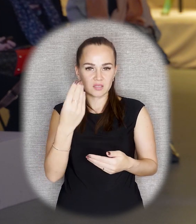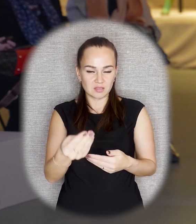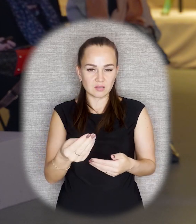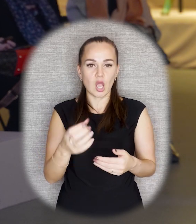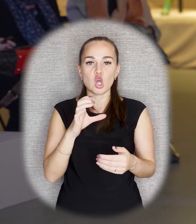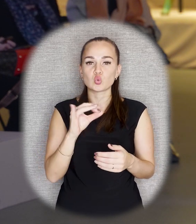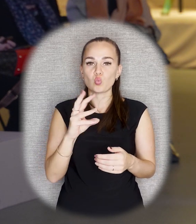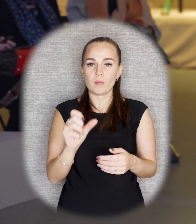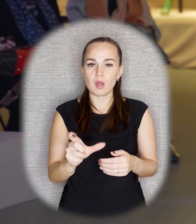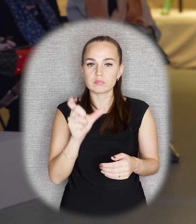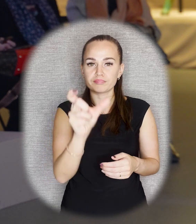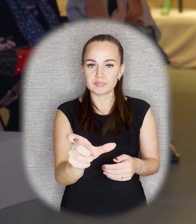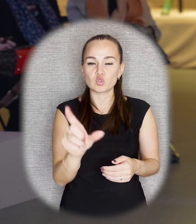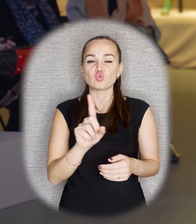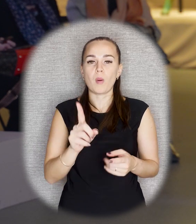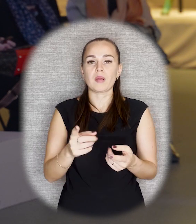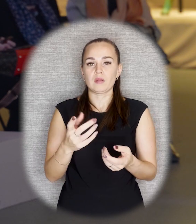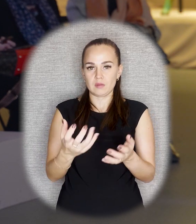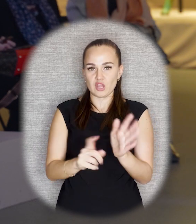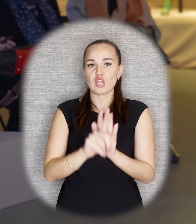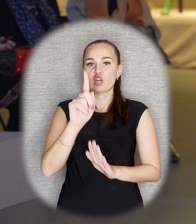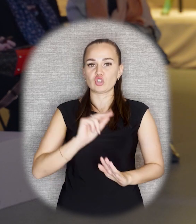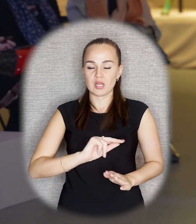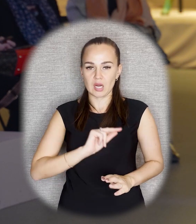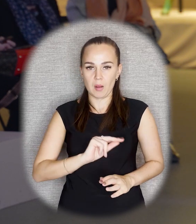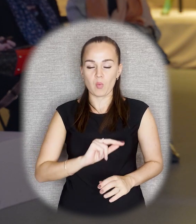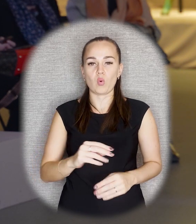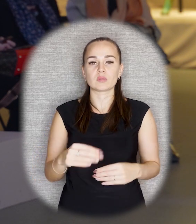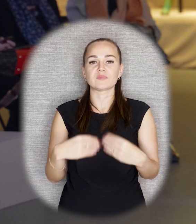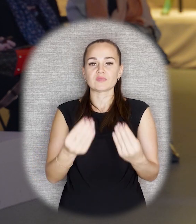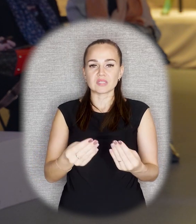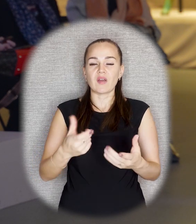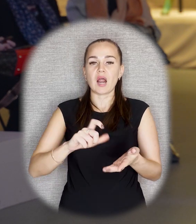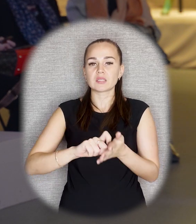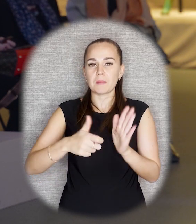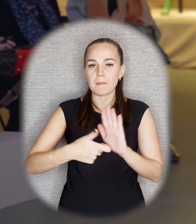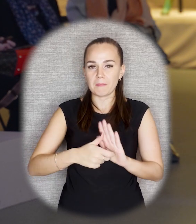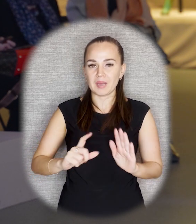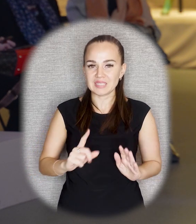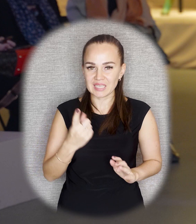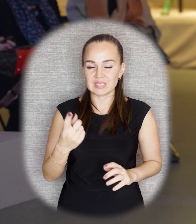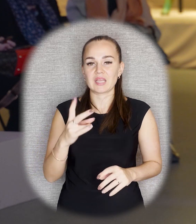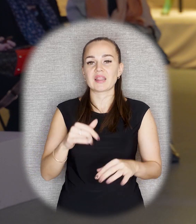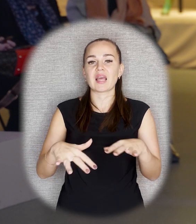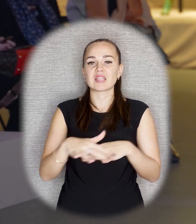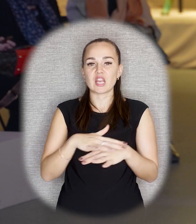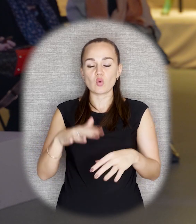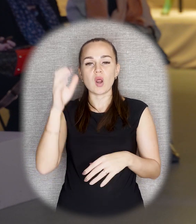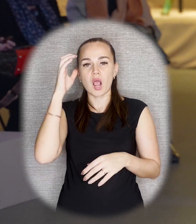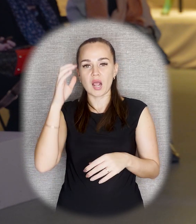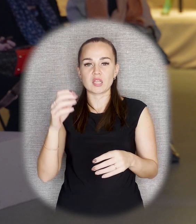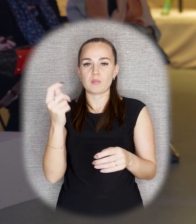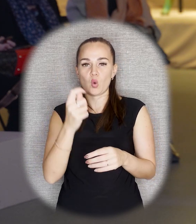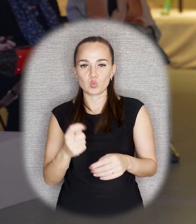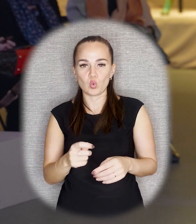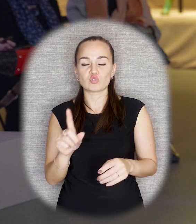определенную сумму для того, чтобы как раз организовать работу. Выдавались мастерские, в том числе на территории Академии художеств, для того, чтобы